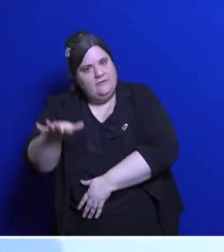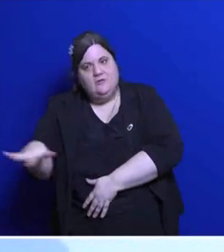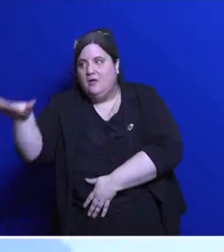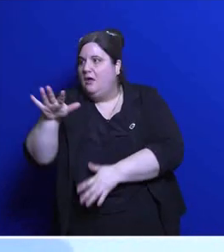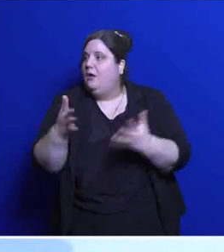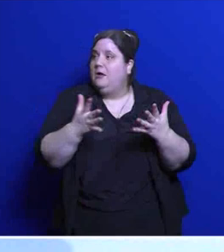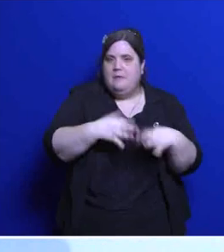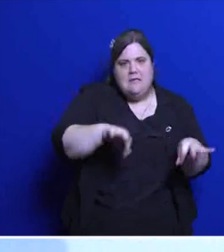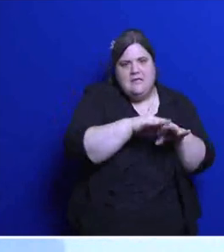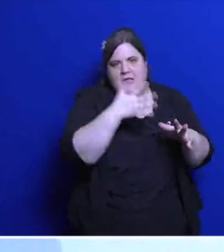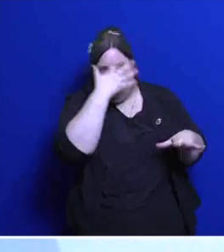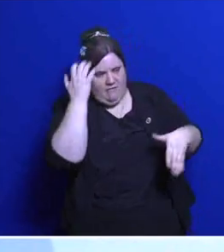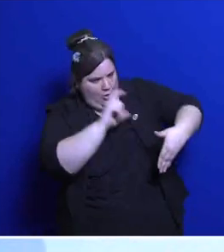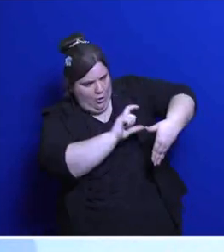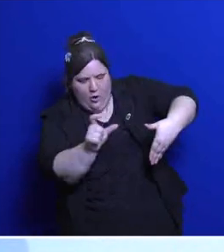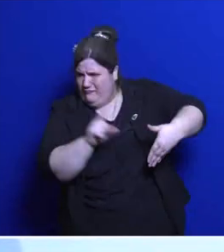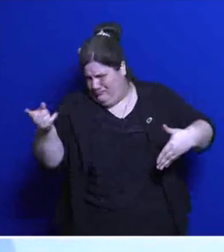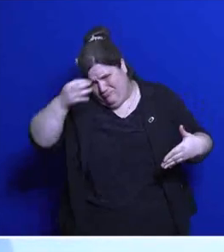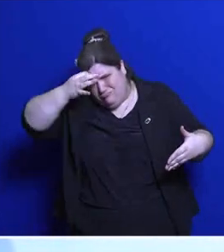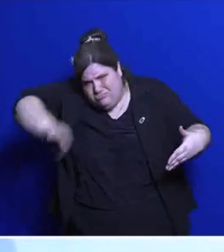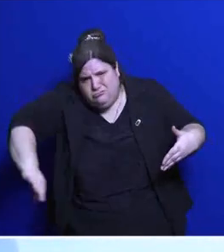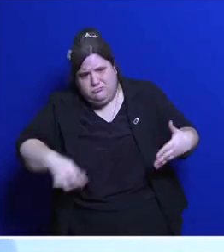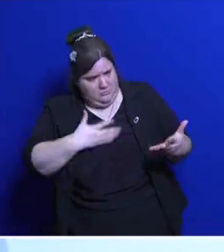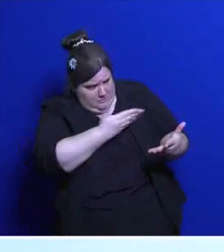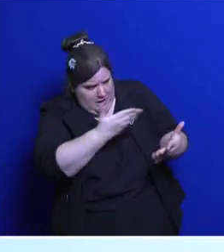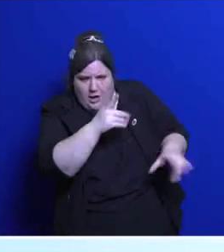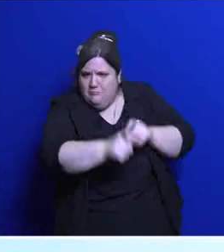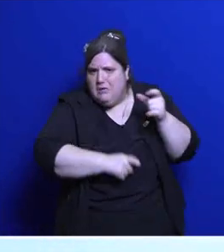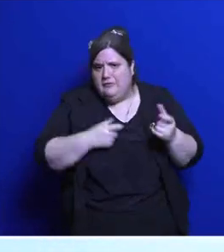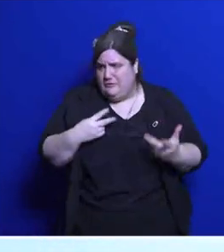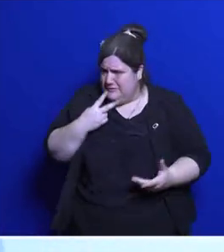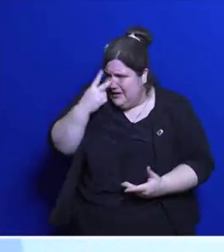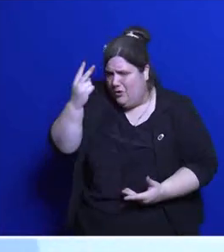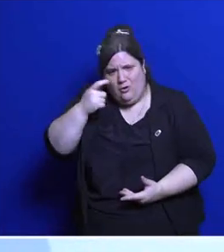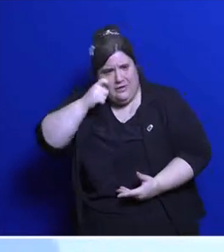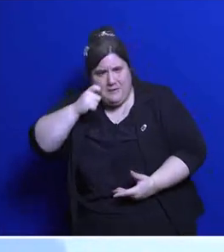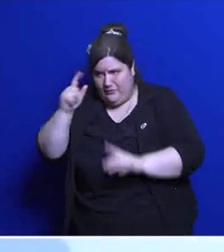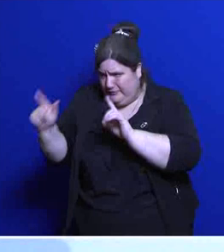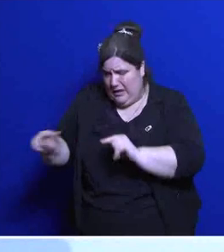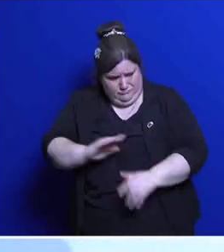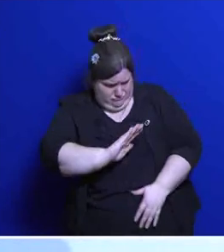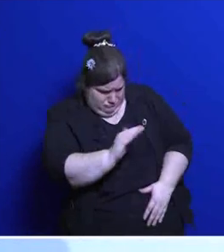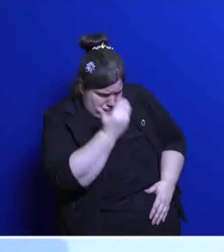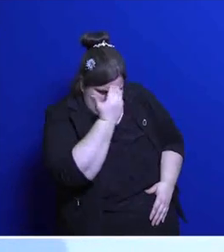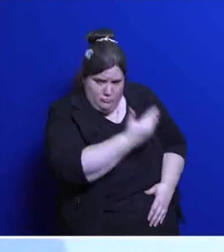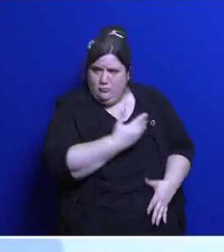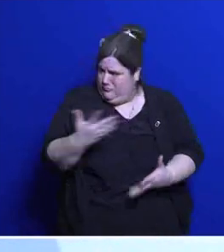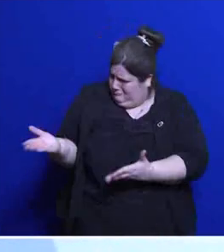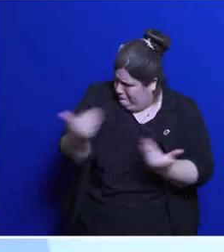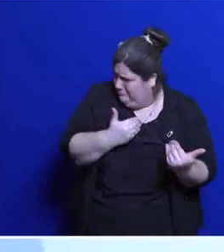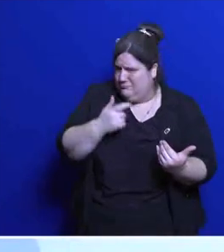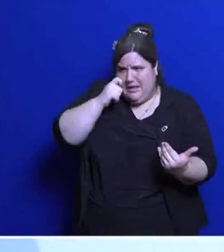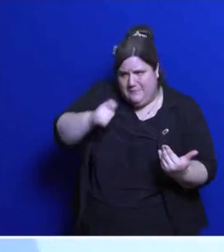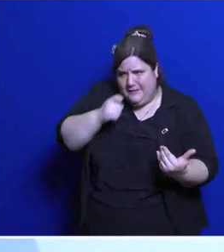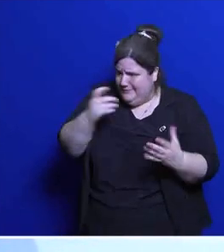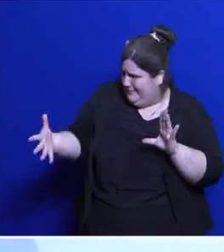n'ayez aucune hésitation, foncez, vos savoir-faire y sont reconnus, votre expertise y est attendue, votre